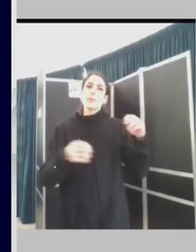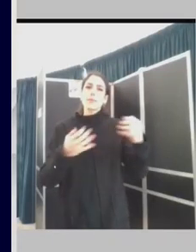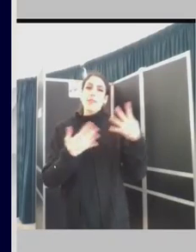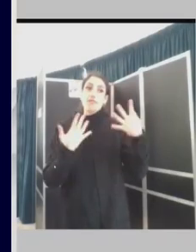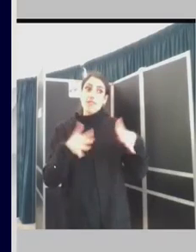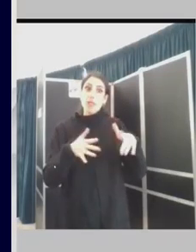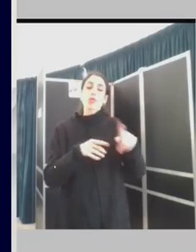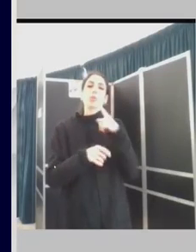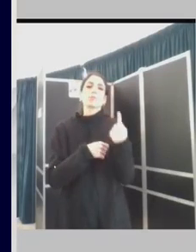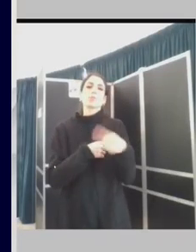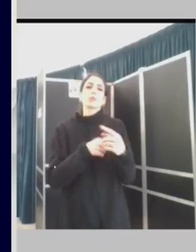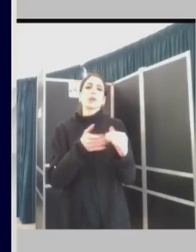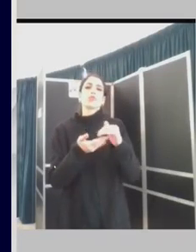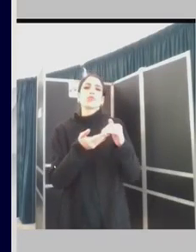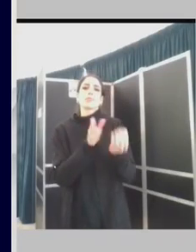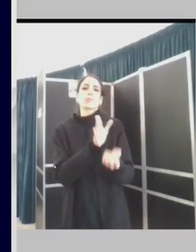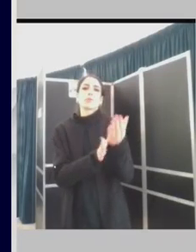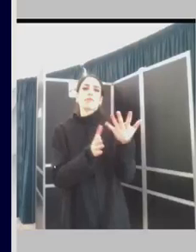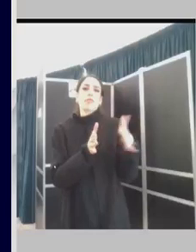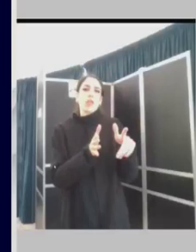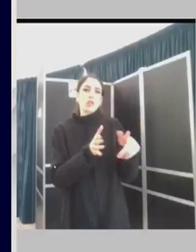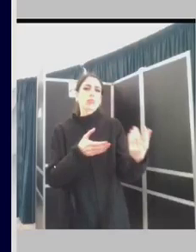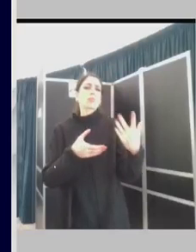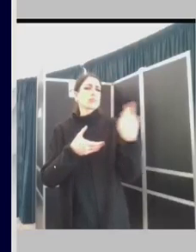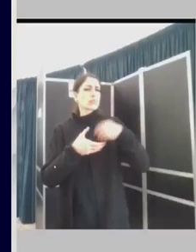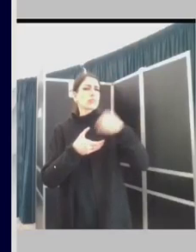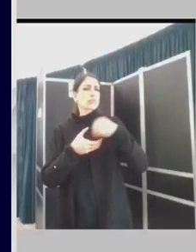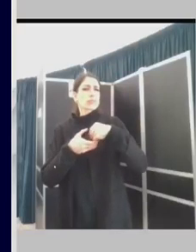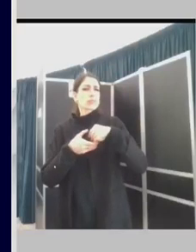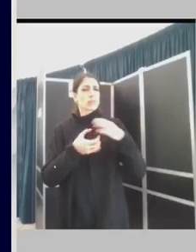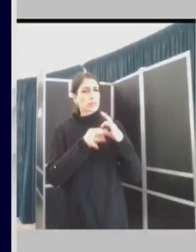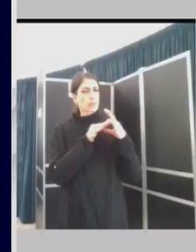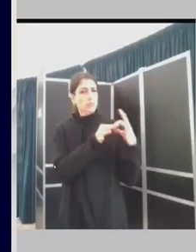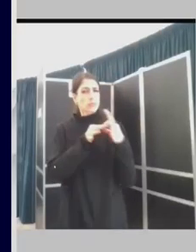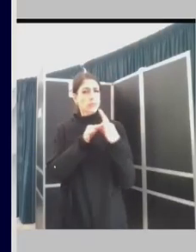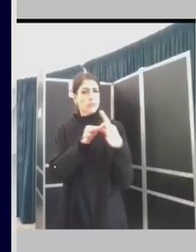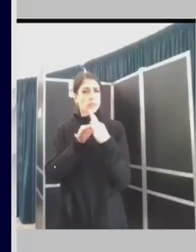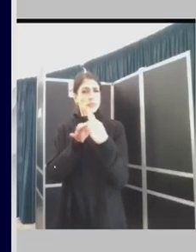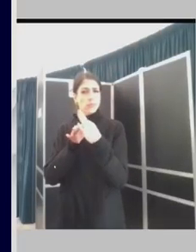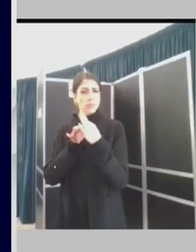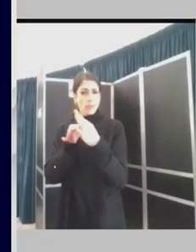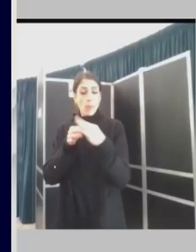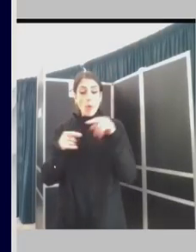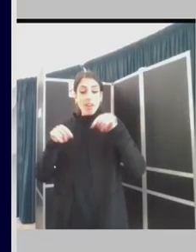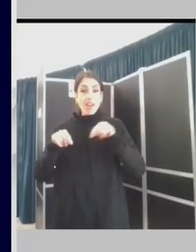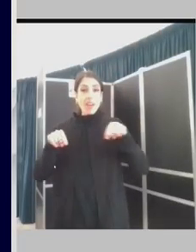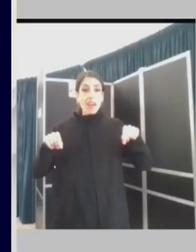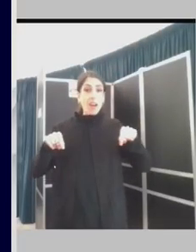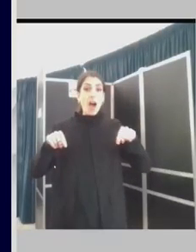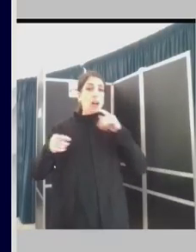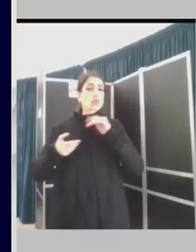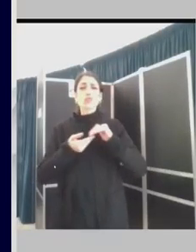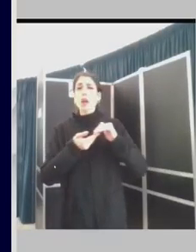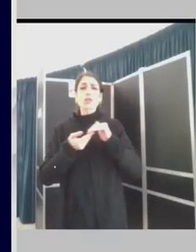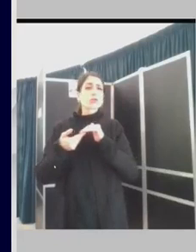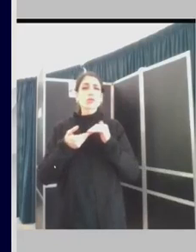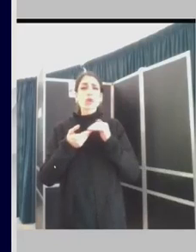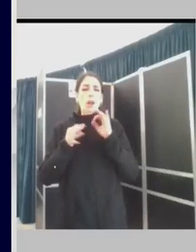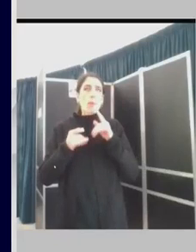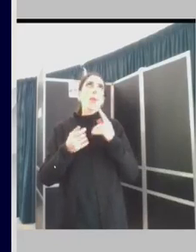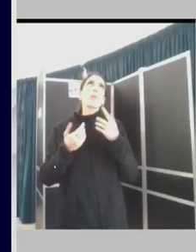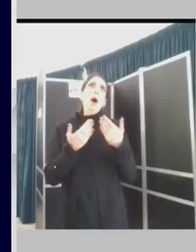che ci aiutano a contribuire i messaggi all'interno degli istituti scolastici. Quali sono questi